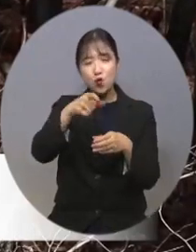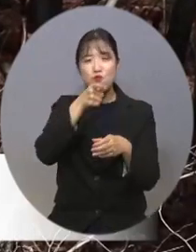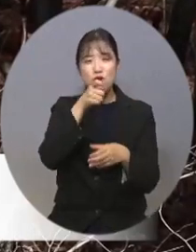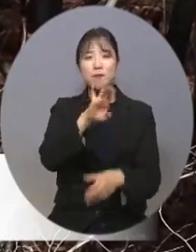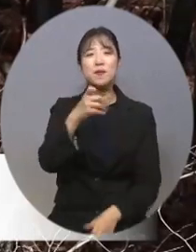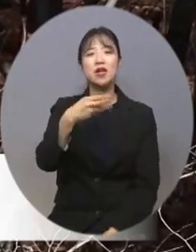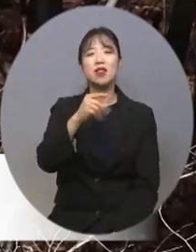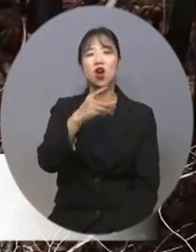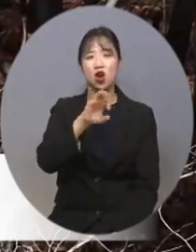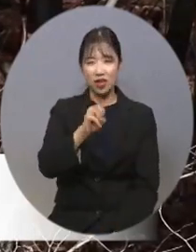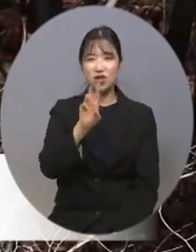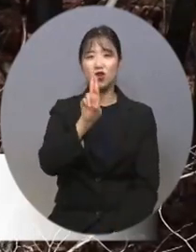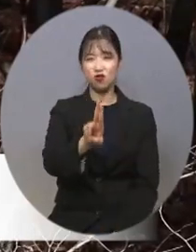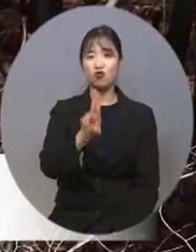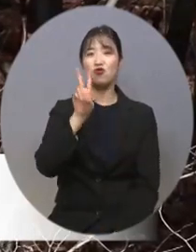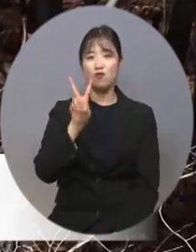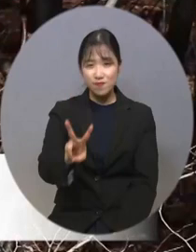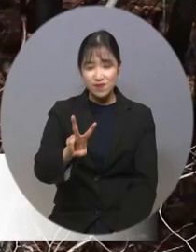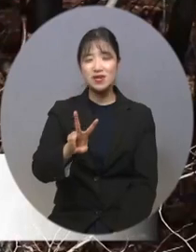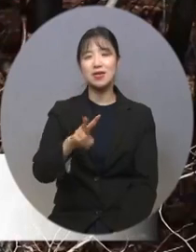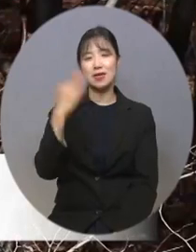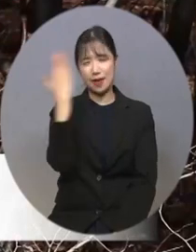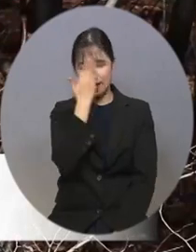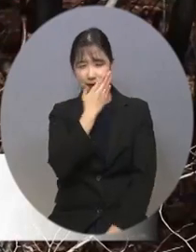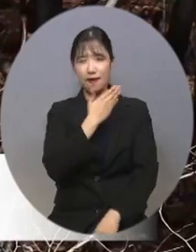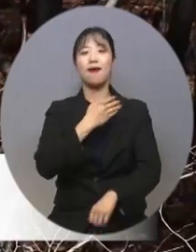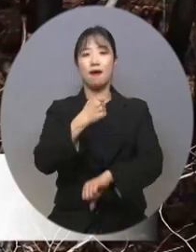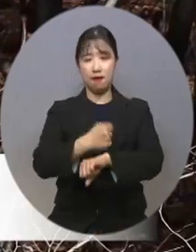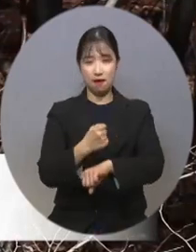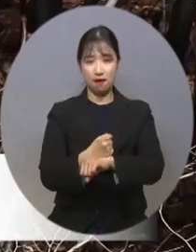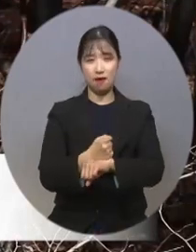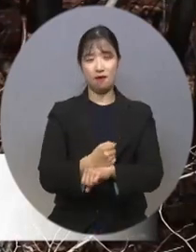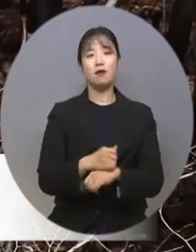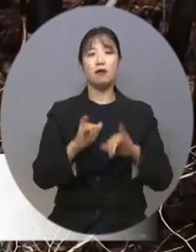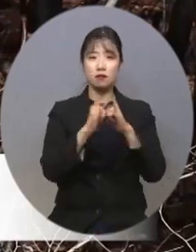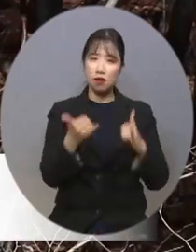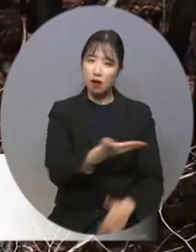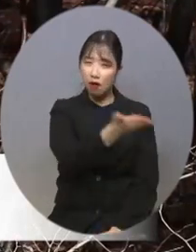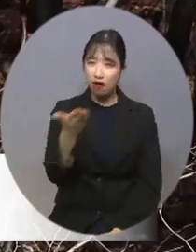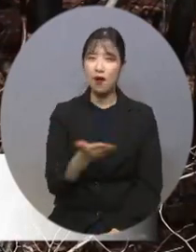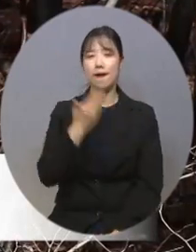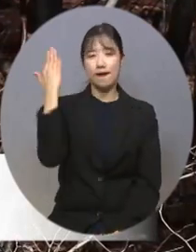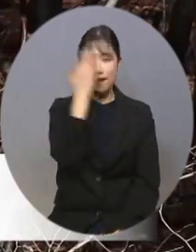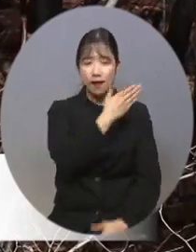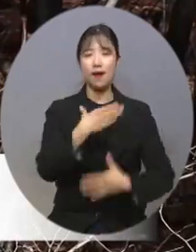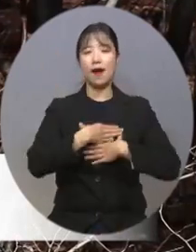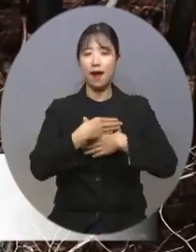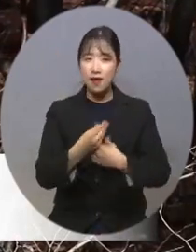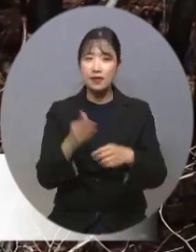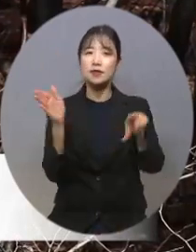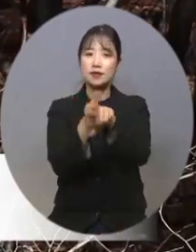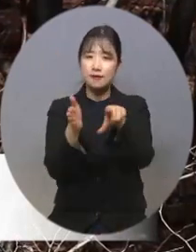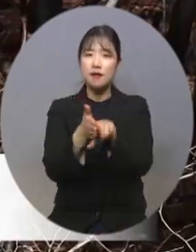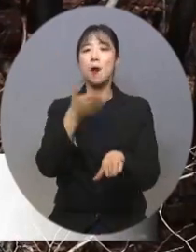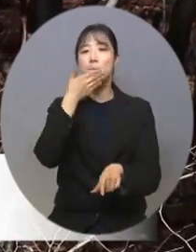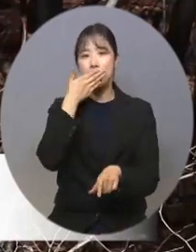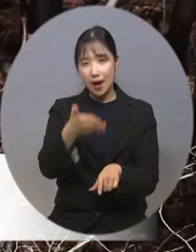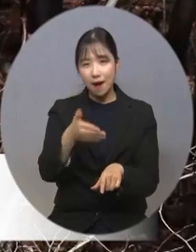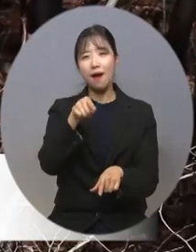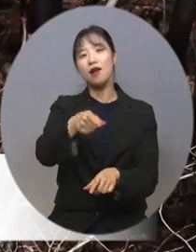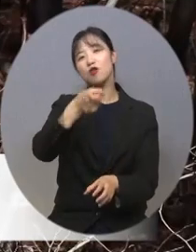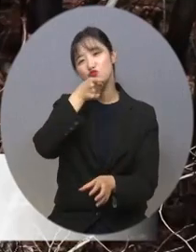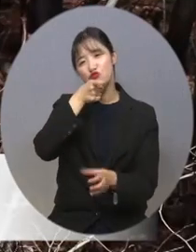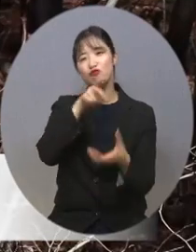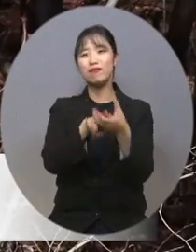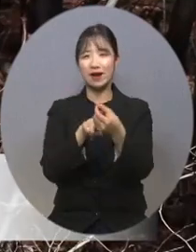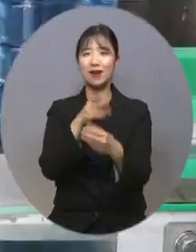UV 살균을 거쳐서 정제 시스템을 도입하여 소비자가 깨끗하고 안심하고 신뢰할 수 있는 상품을